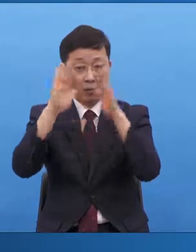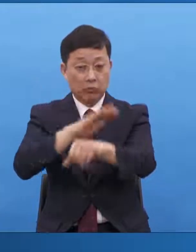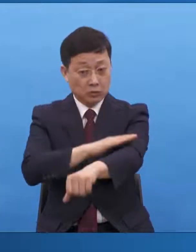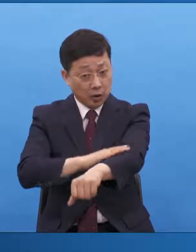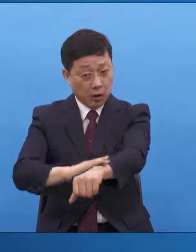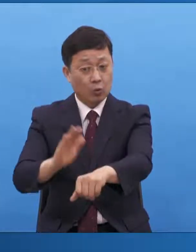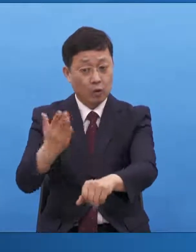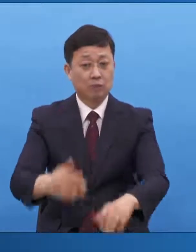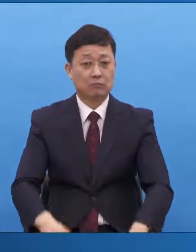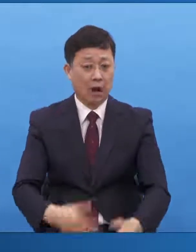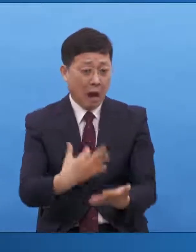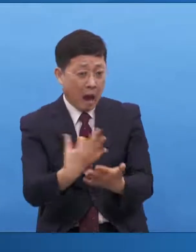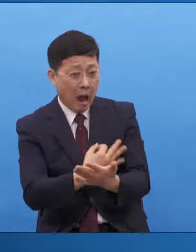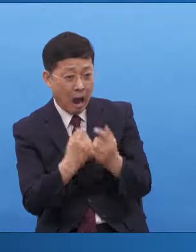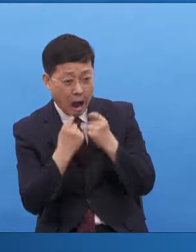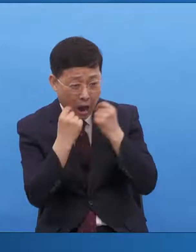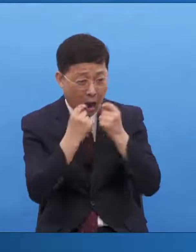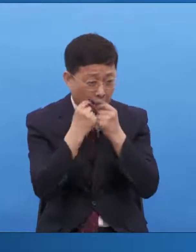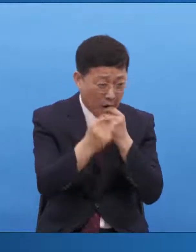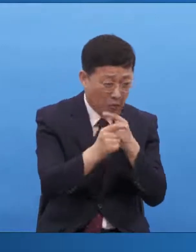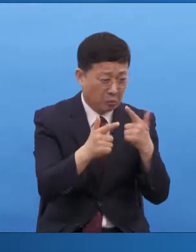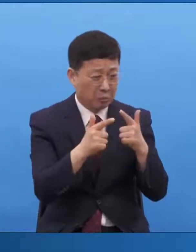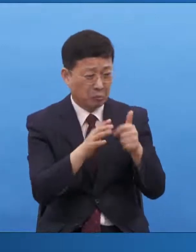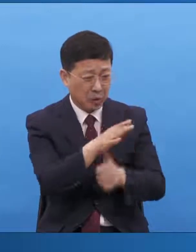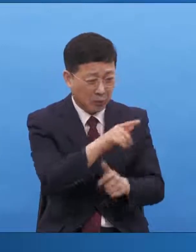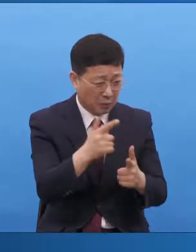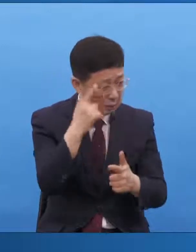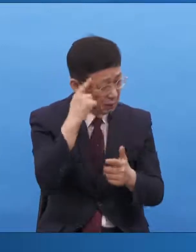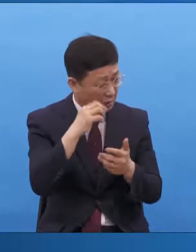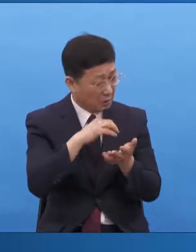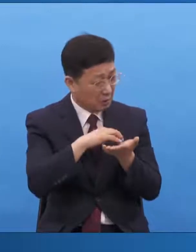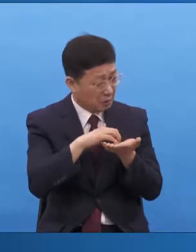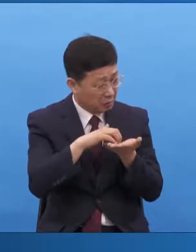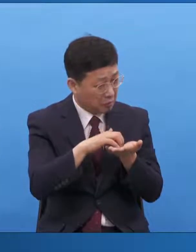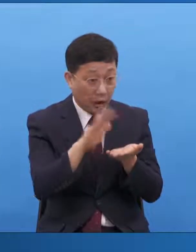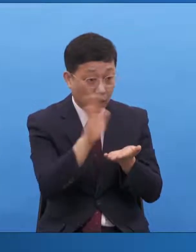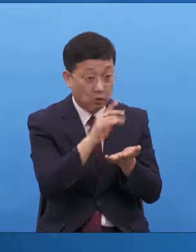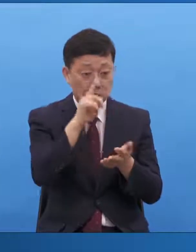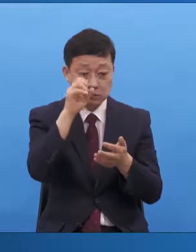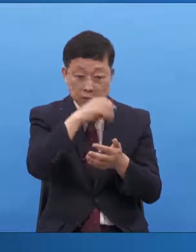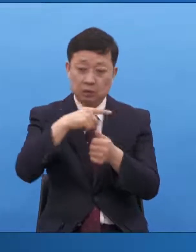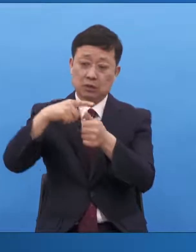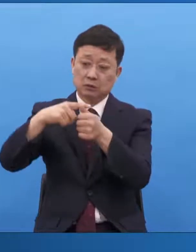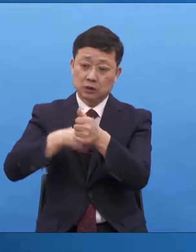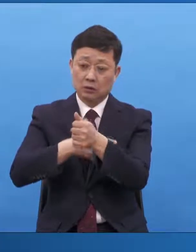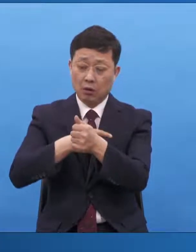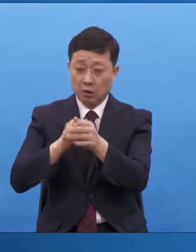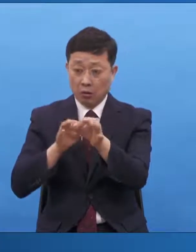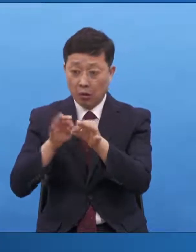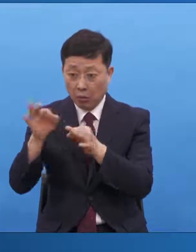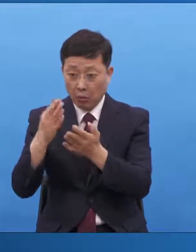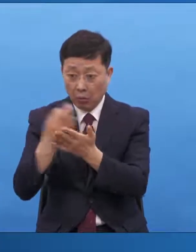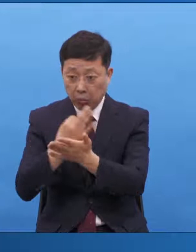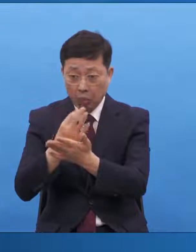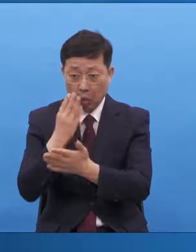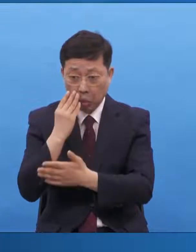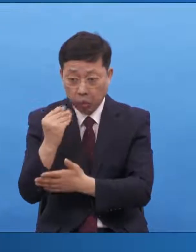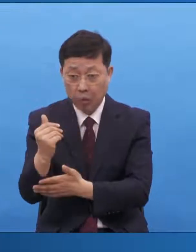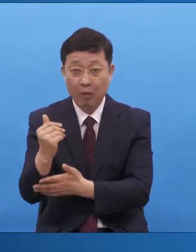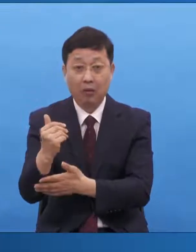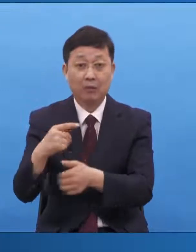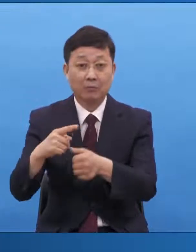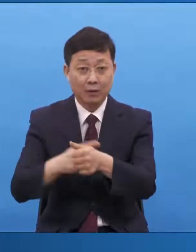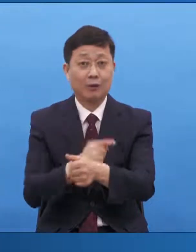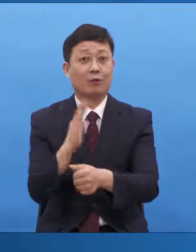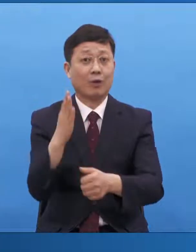wisdom. 엄마 돈 벌라고 뭐 사기 치고 말해 공갈 치고 뭐 머리 쓰고 안 했는데 돈 생겨. That you didn't use your wits or con and lie to earn lots of money, but money